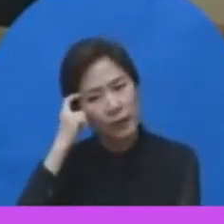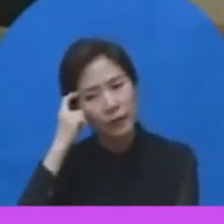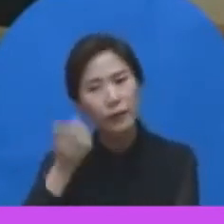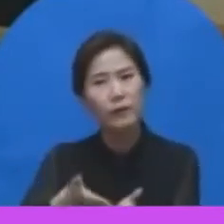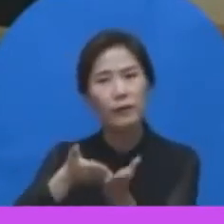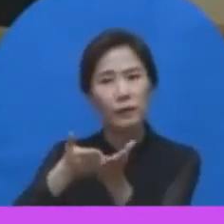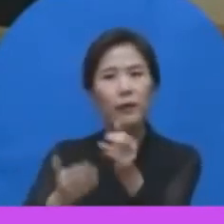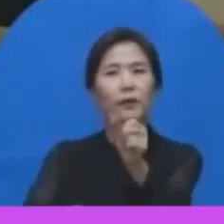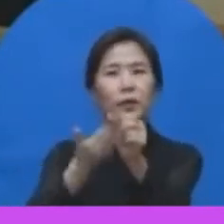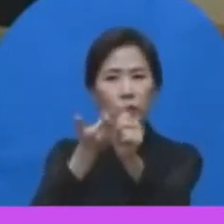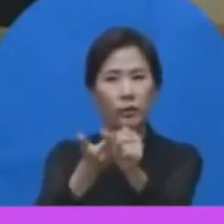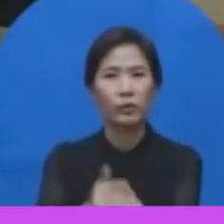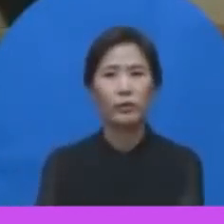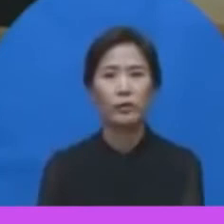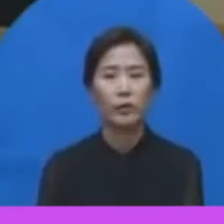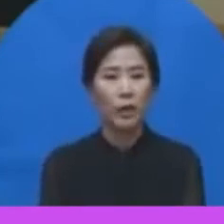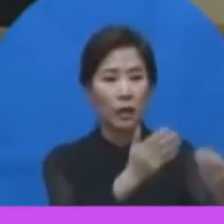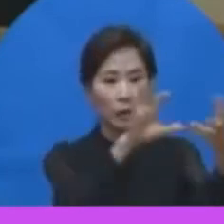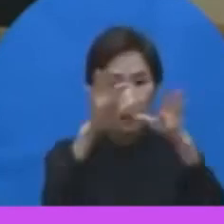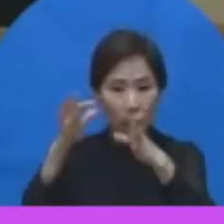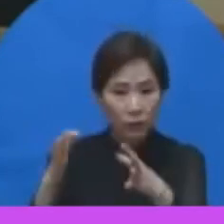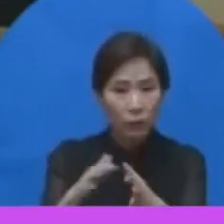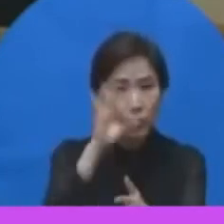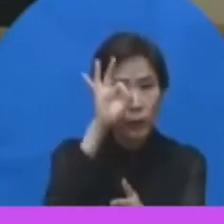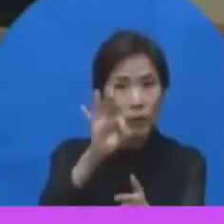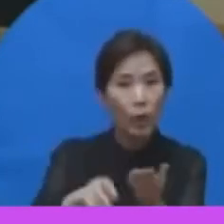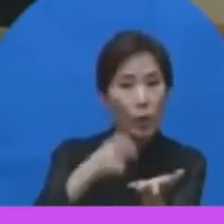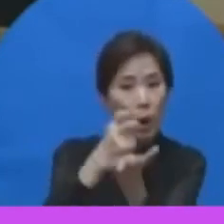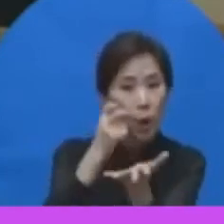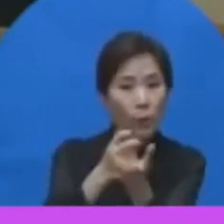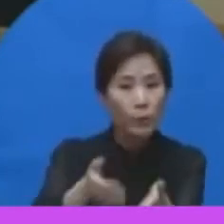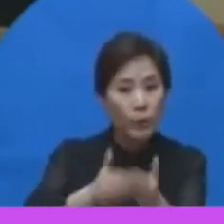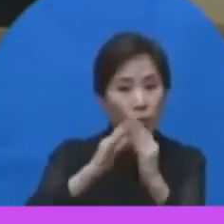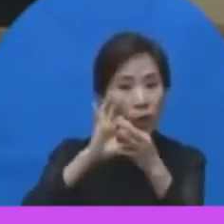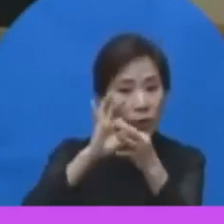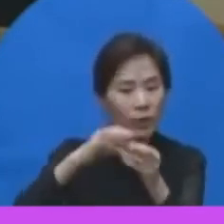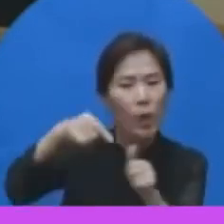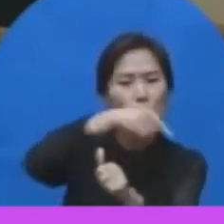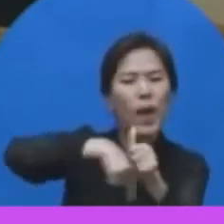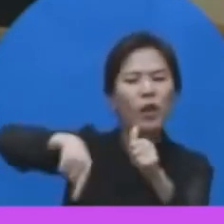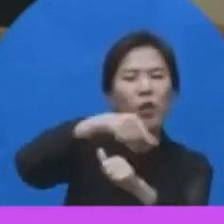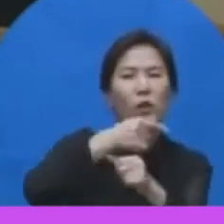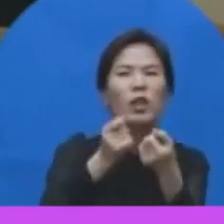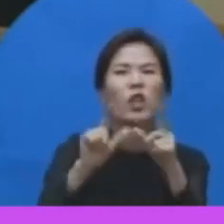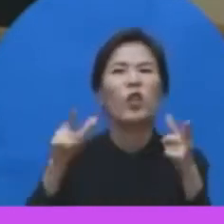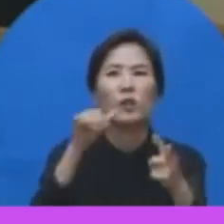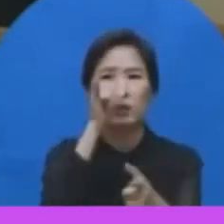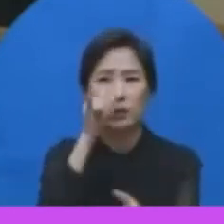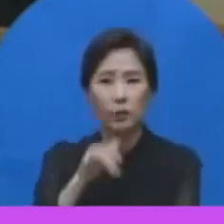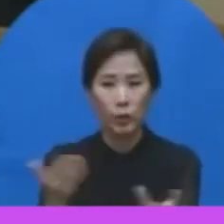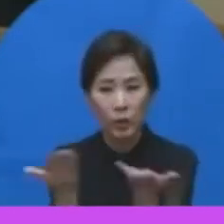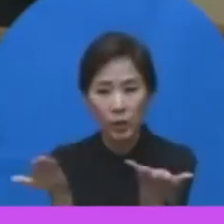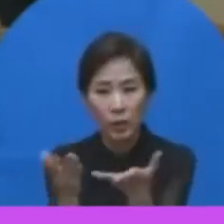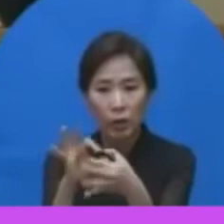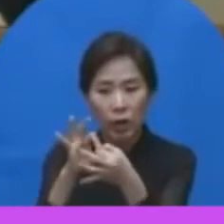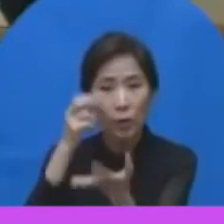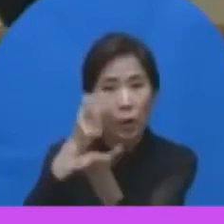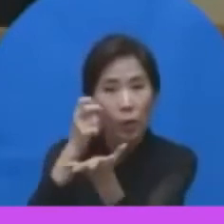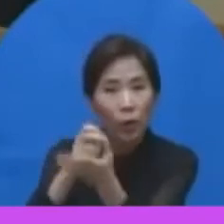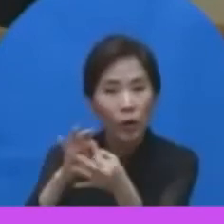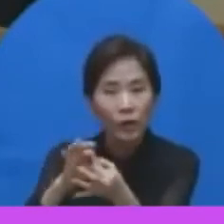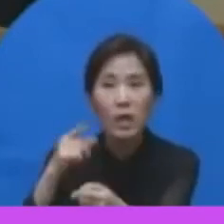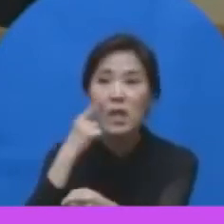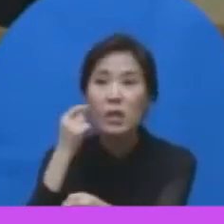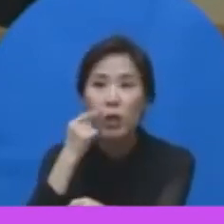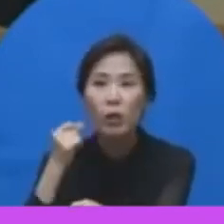각 국가에서의 입법의 연역적인 그 배경들이 좀 있었던 것 같습니다. 그리고 이제 노조법 관련된 규정도 일본의